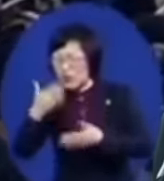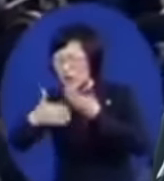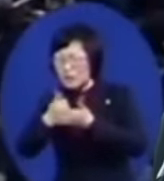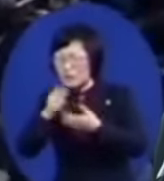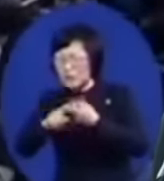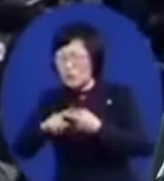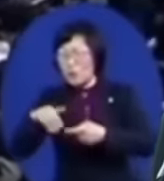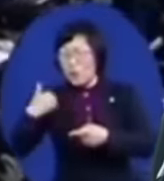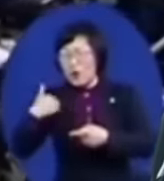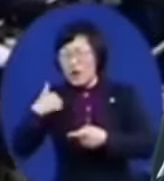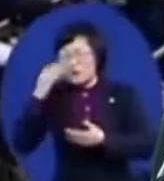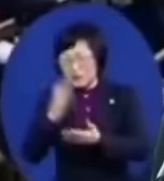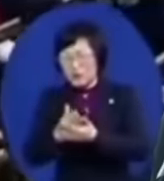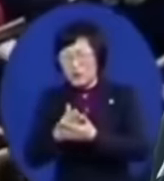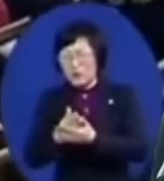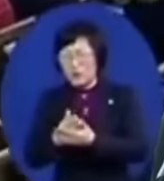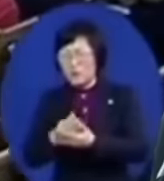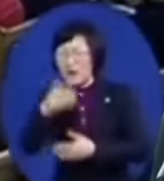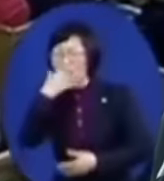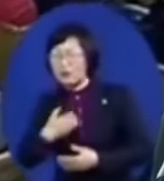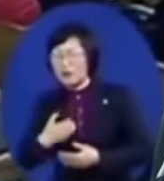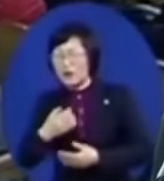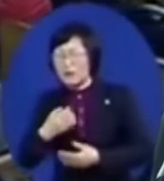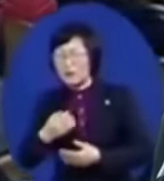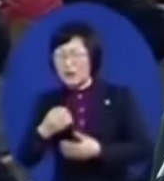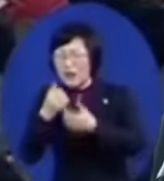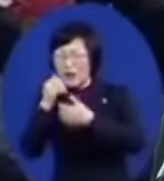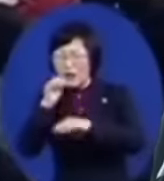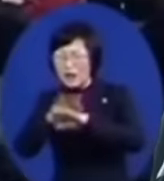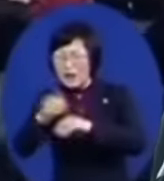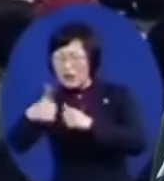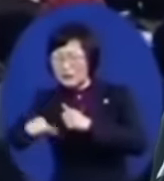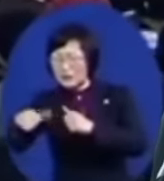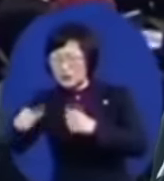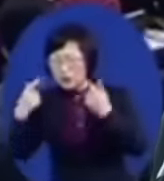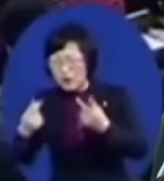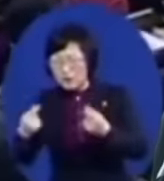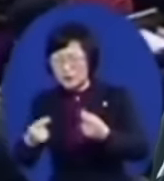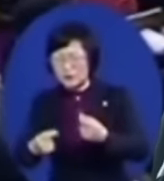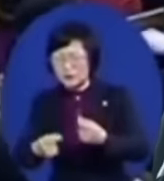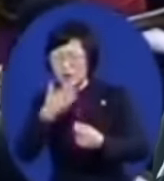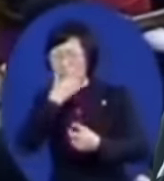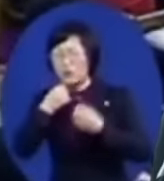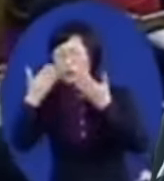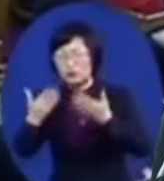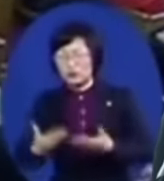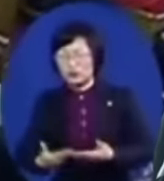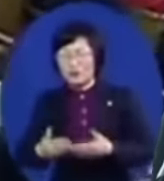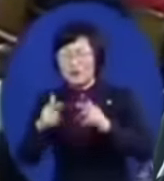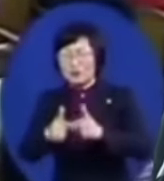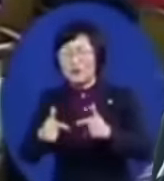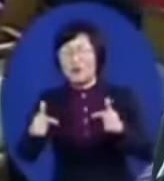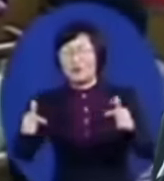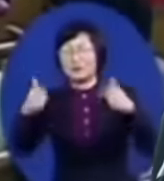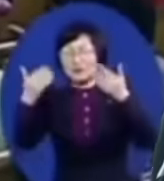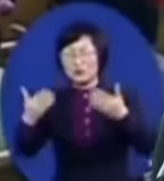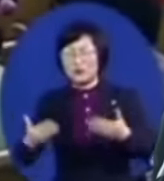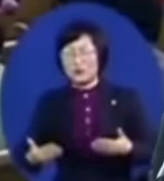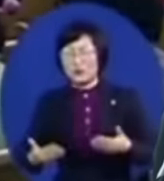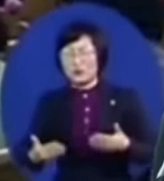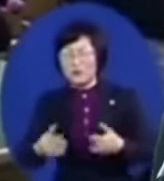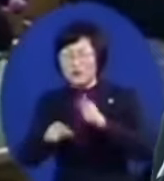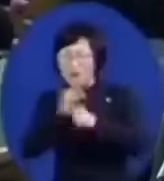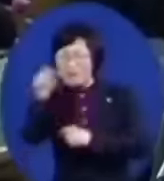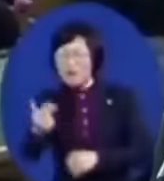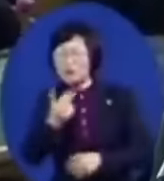아브라함, 이삭, 야곱, 요셉처럼 복 주시고 번창케 하시고 영생을